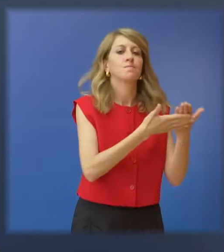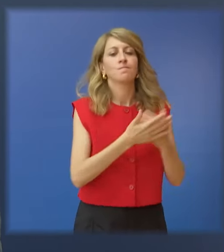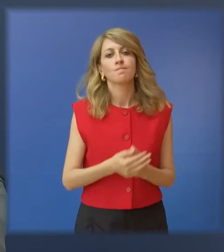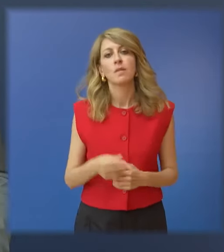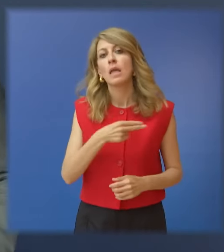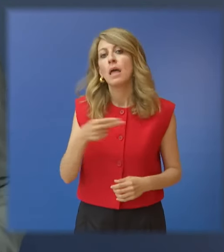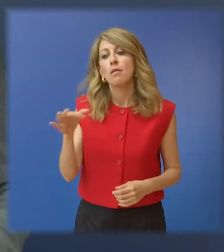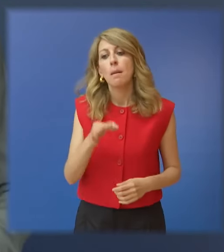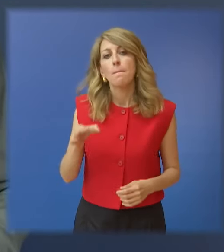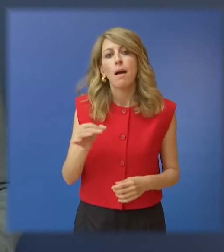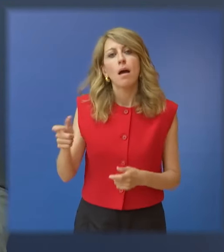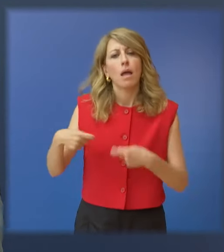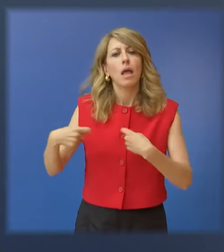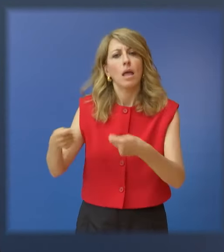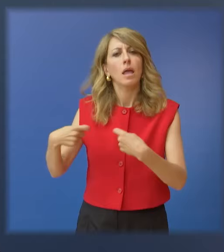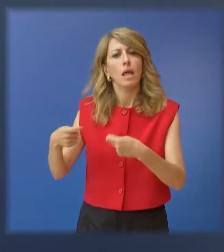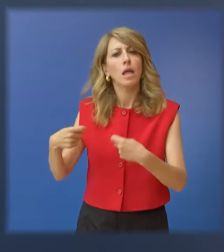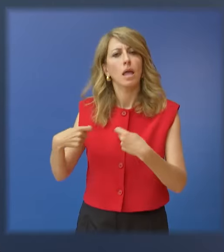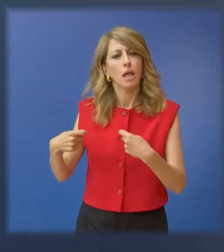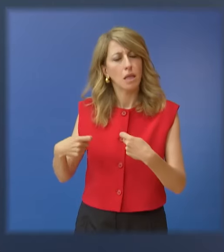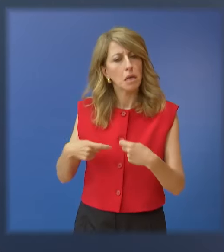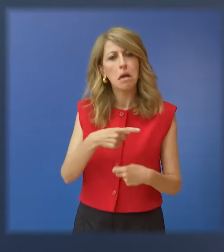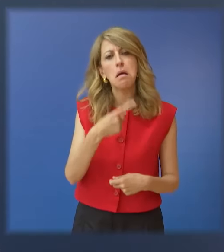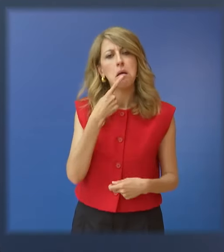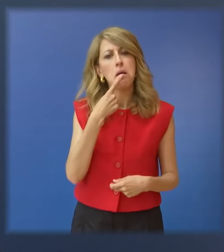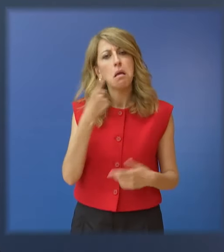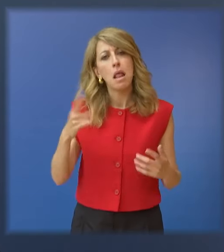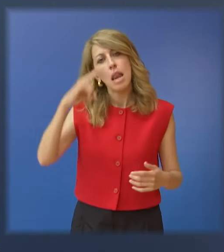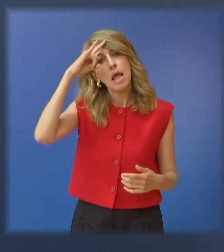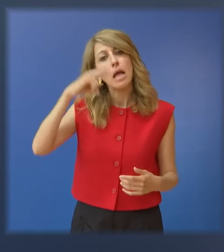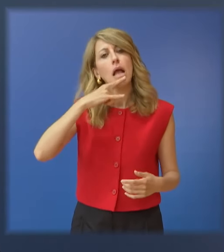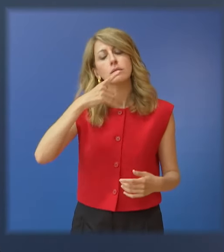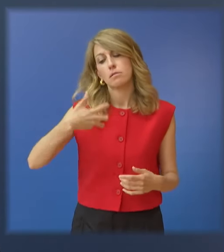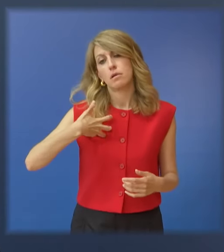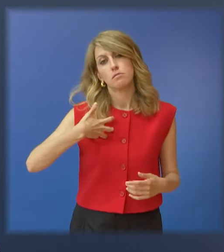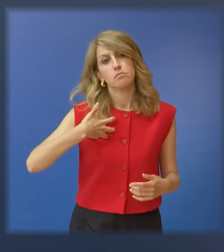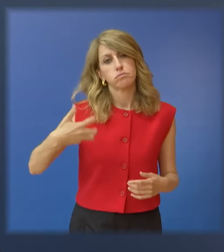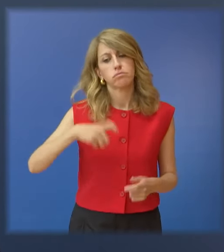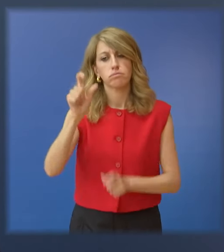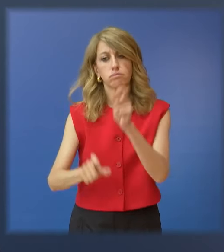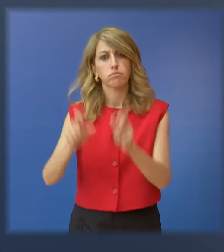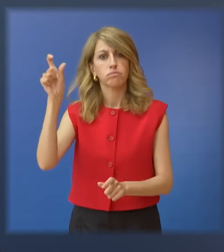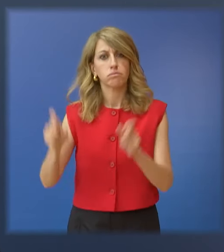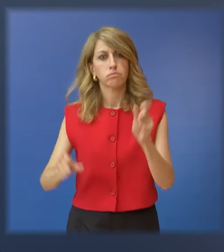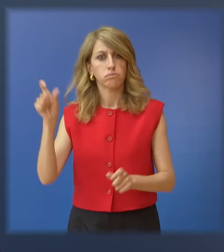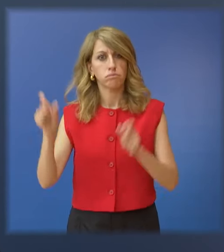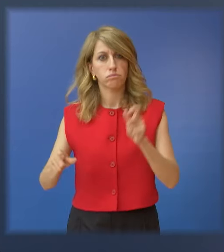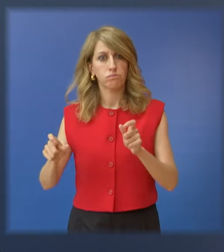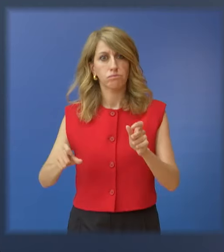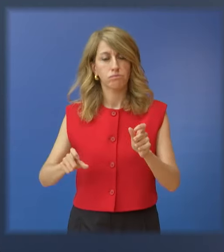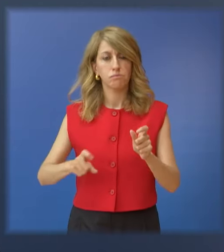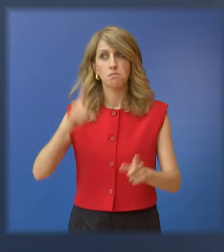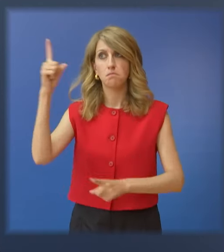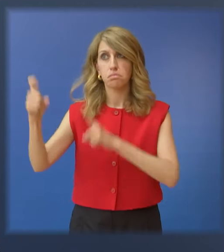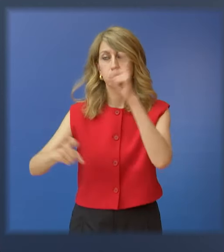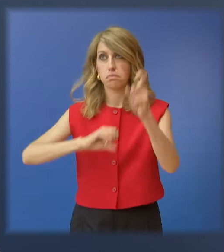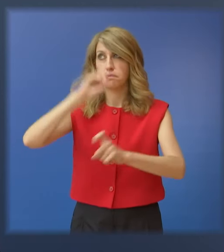ποπς εμπλεκόμενοι στην υπόθεση ολιγάρχες από το καζαχστάν μάλιστα όπως αναφέρεται σσε αρκετά δημοσιεύματα έφυγαν δεν κρατήθηκαν